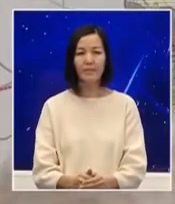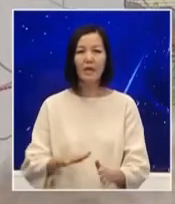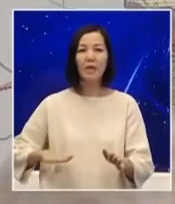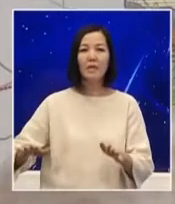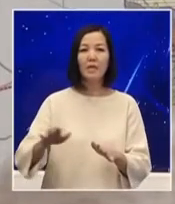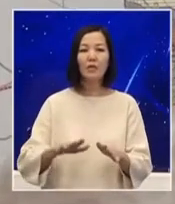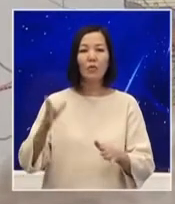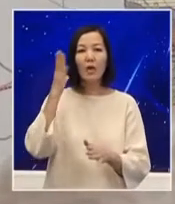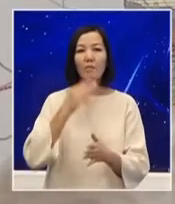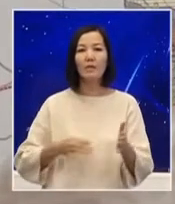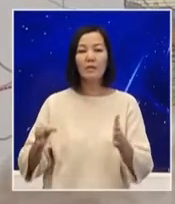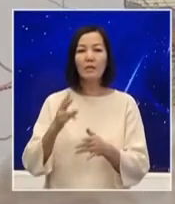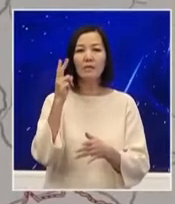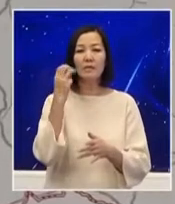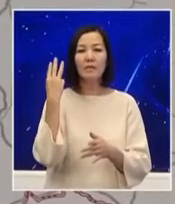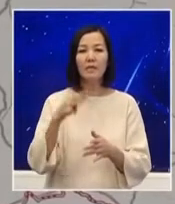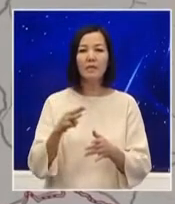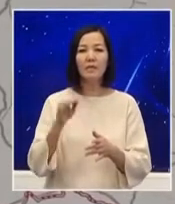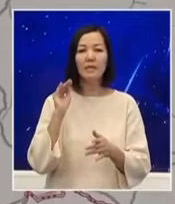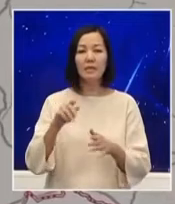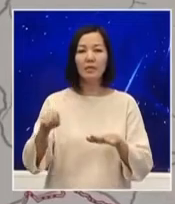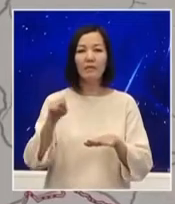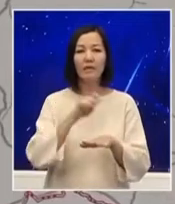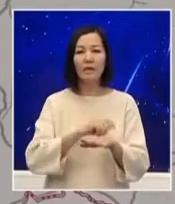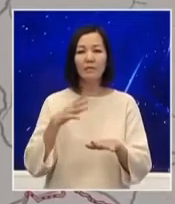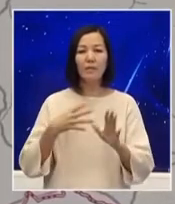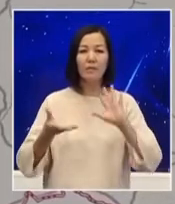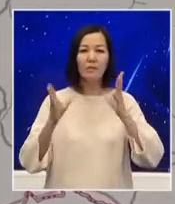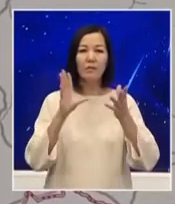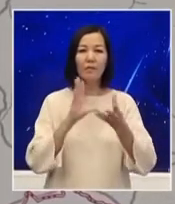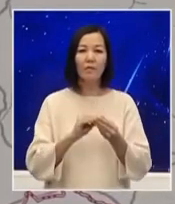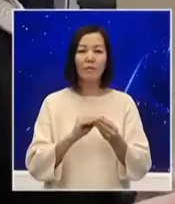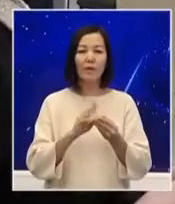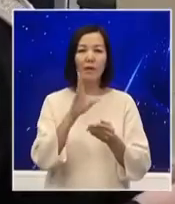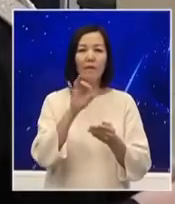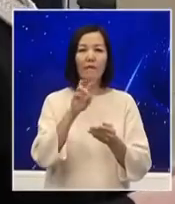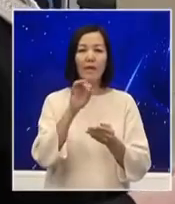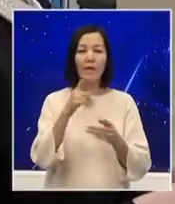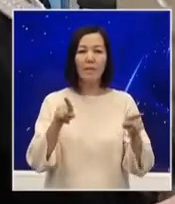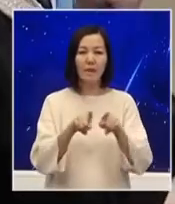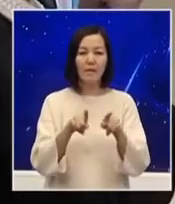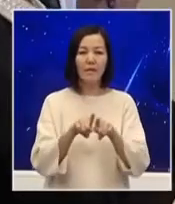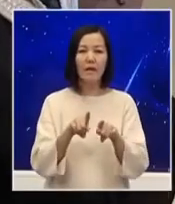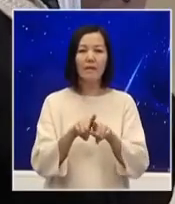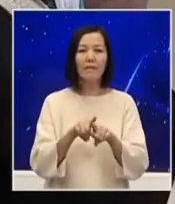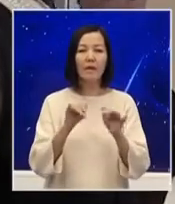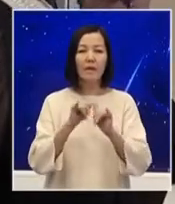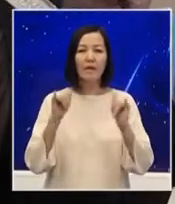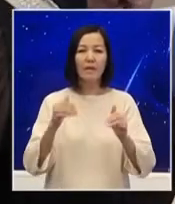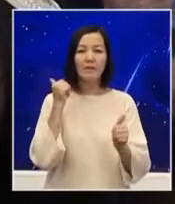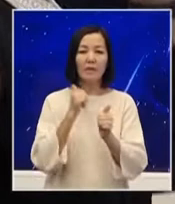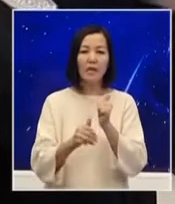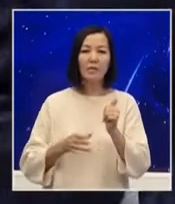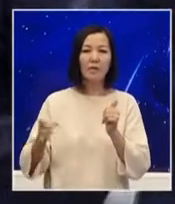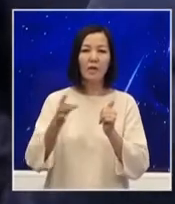Территория Алматинской области – 233 тысячи квадратных километров. Площадь сопоставима с Великобританией, и для планомерного развития каждого из районов